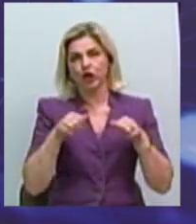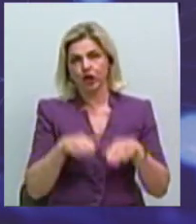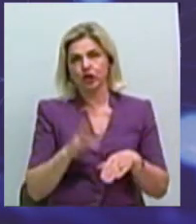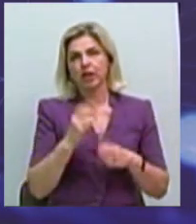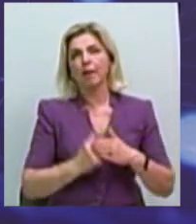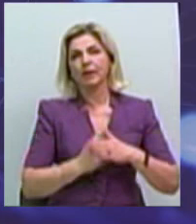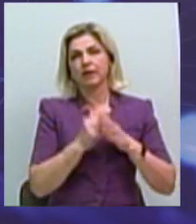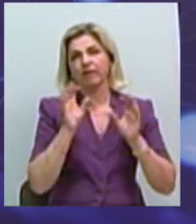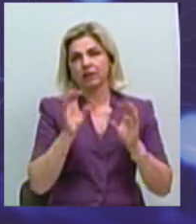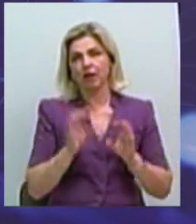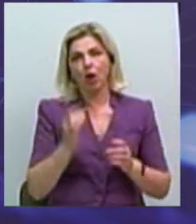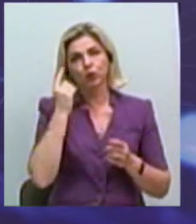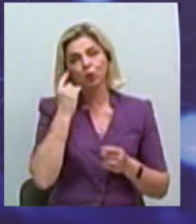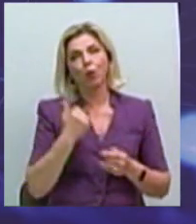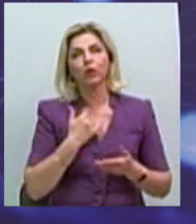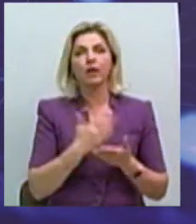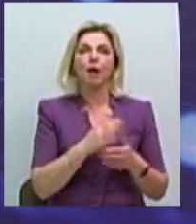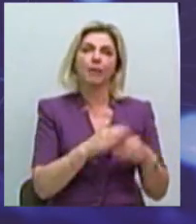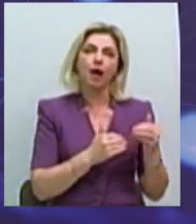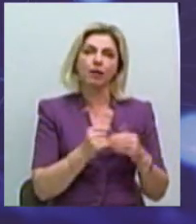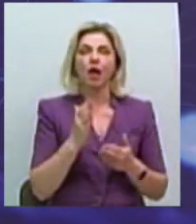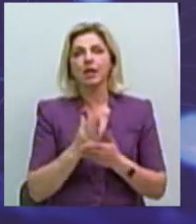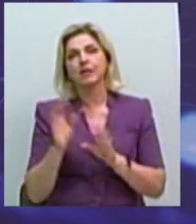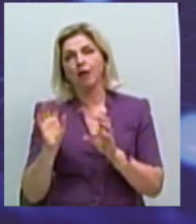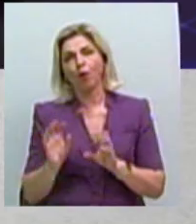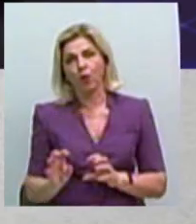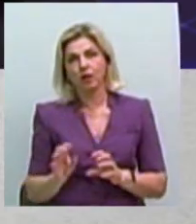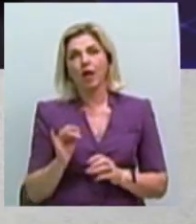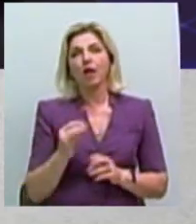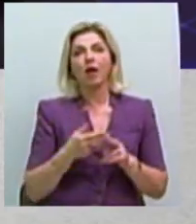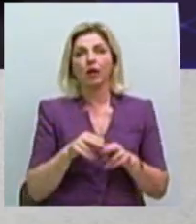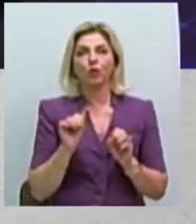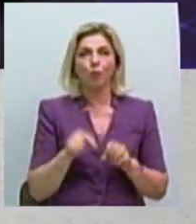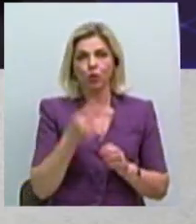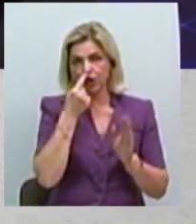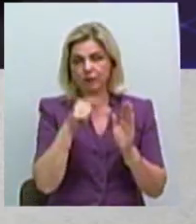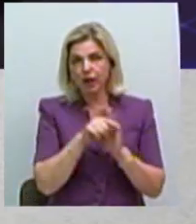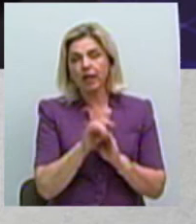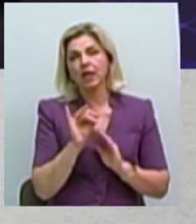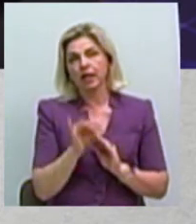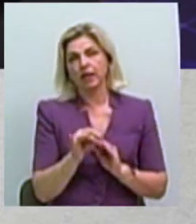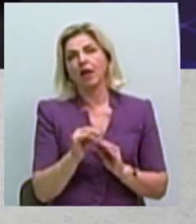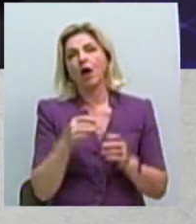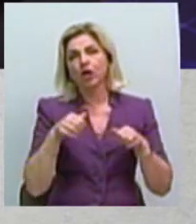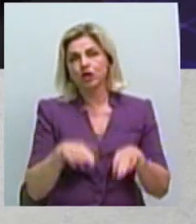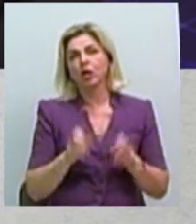думати, тут у нас є практика, а тут у нас є закон. І ми можемо в цю шпаринку залізти і повернути так, як нам